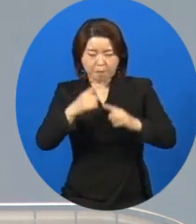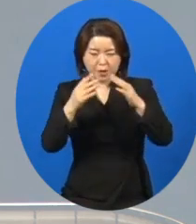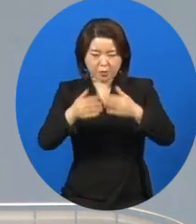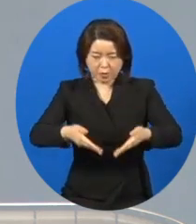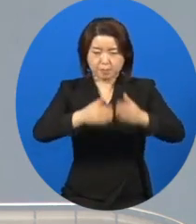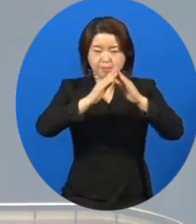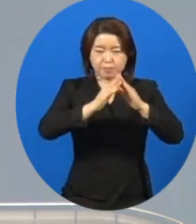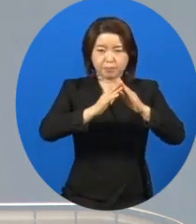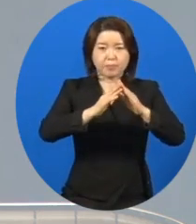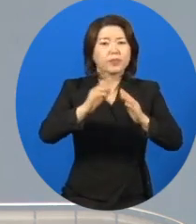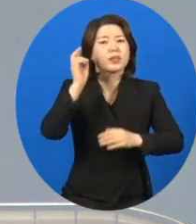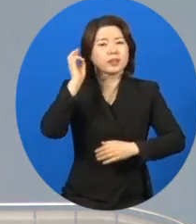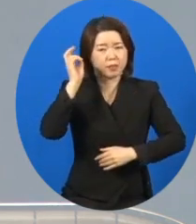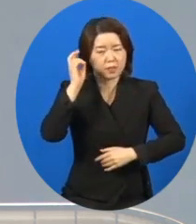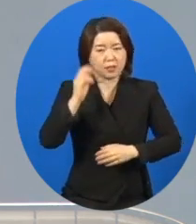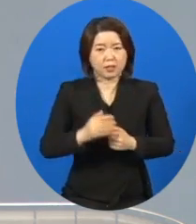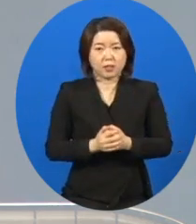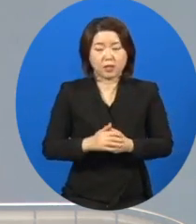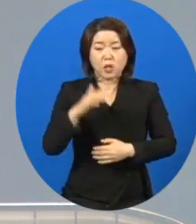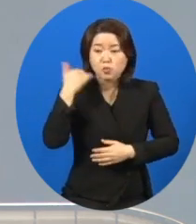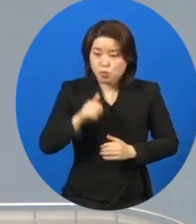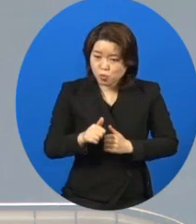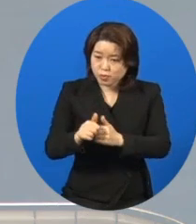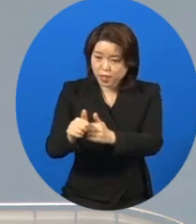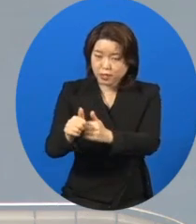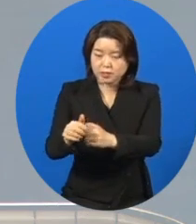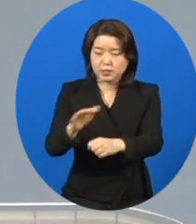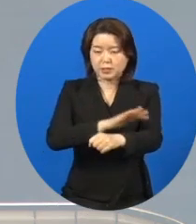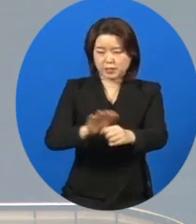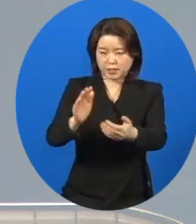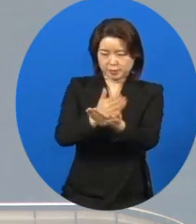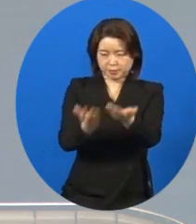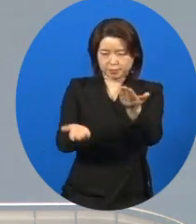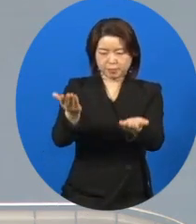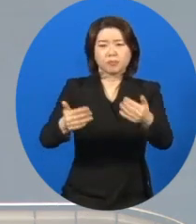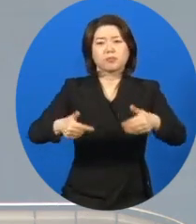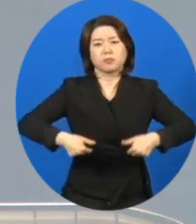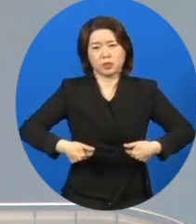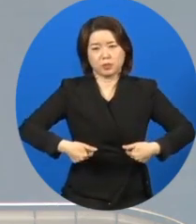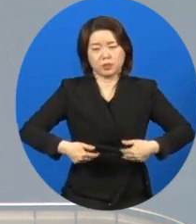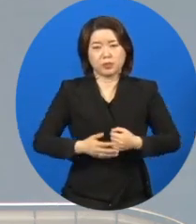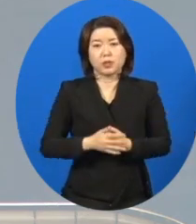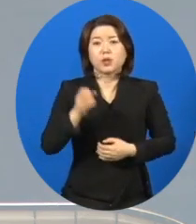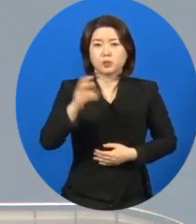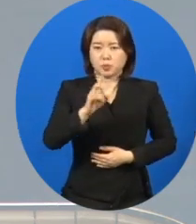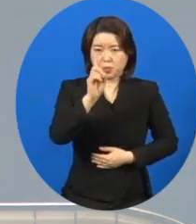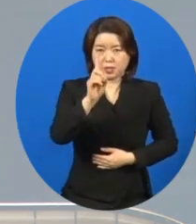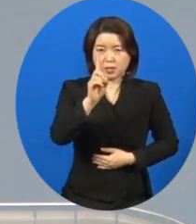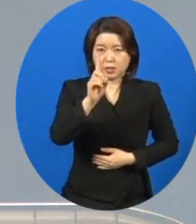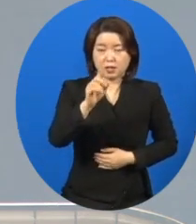모양입니다. 누구를 따를 건지 잘 분별해야 합니다. 그리고 또 하나,